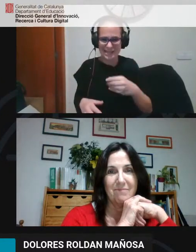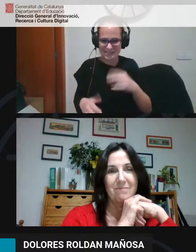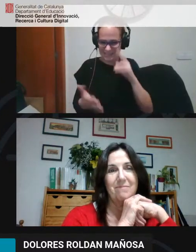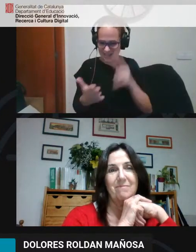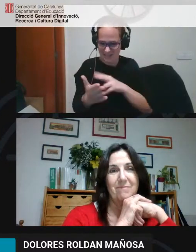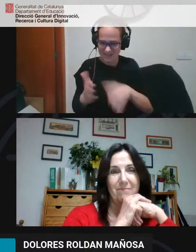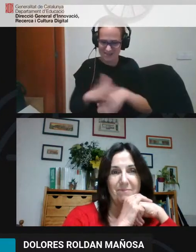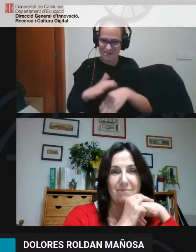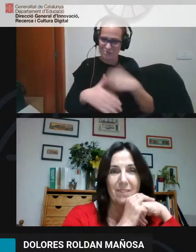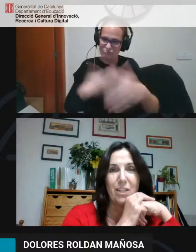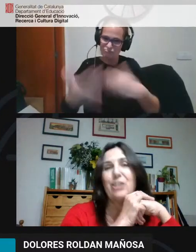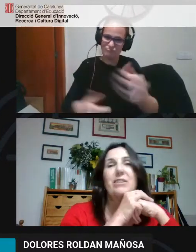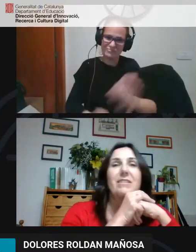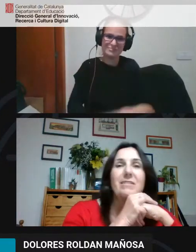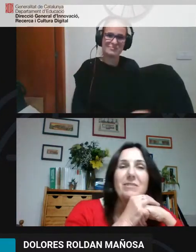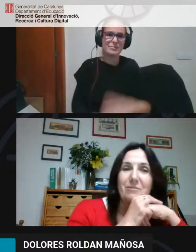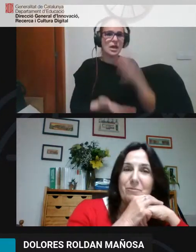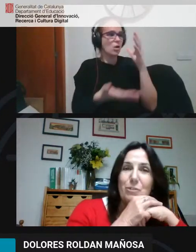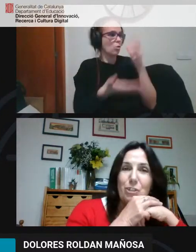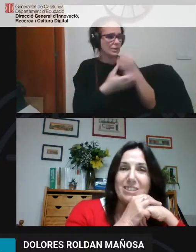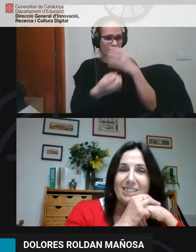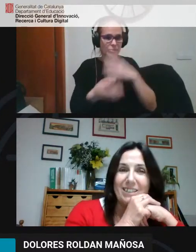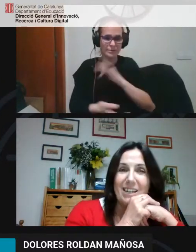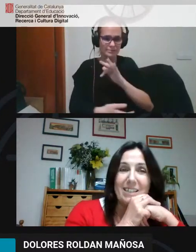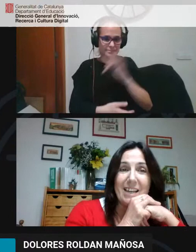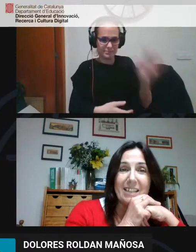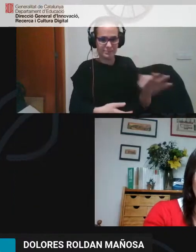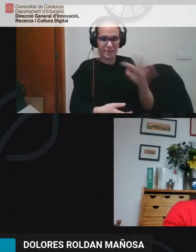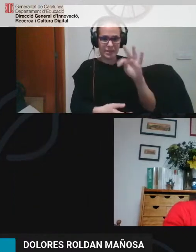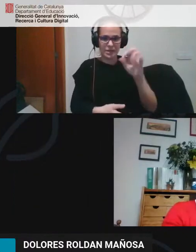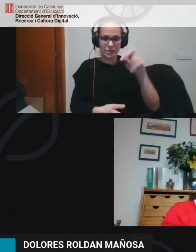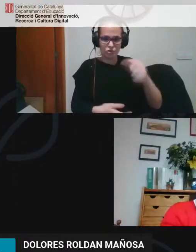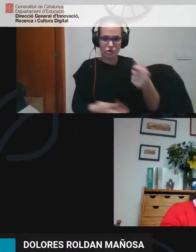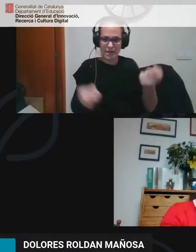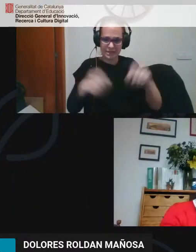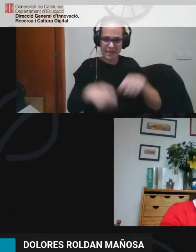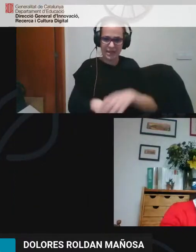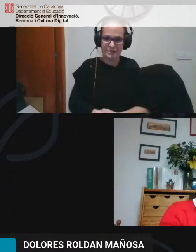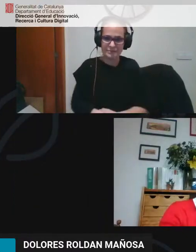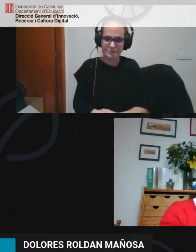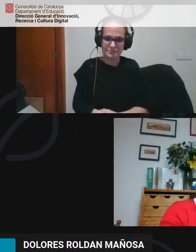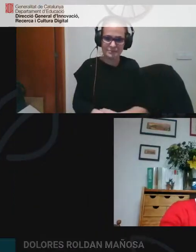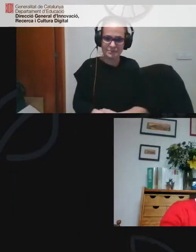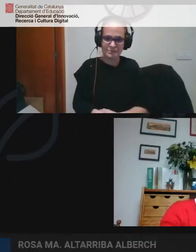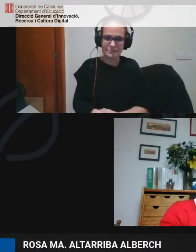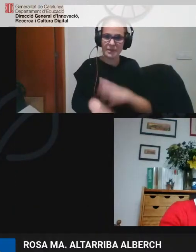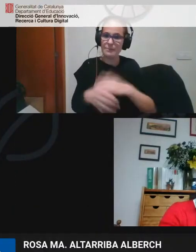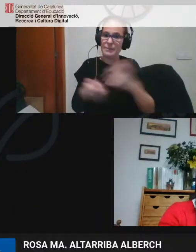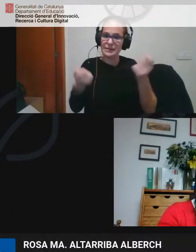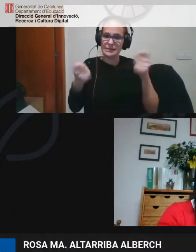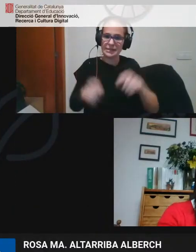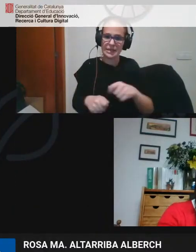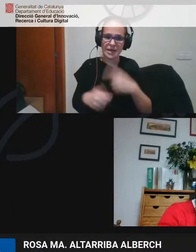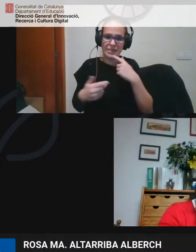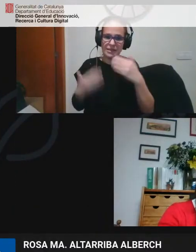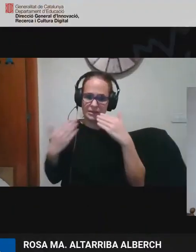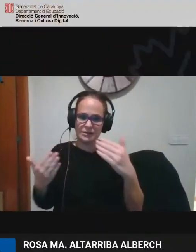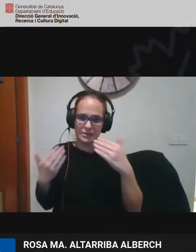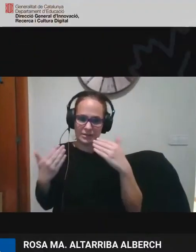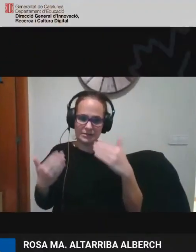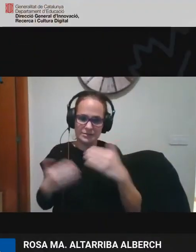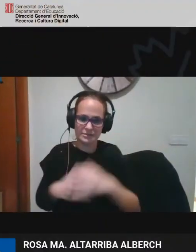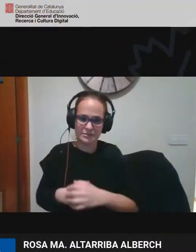endavant Correcte Doncs res deixem pas a la tona que és qui tanc Per anar tancant agrair-vos